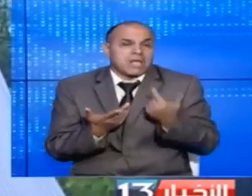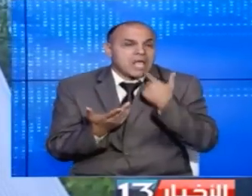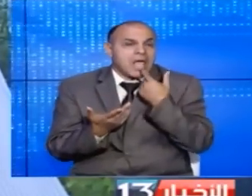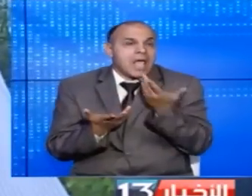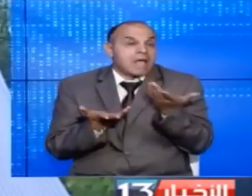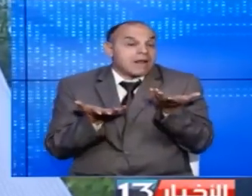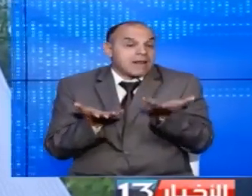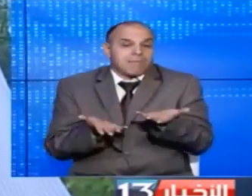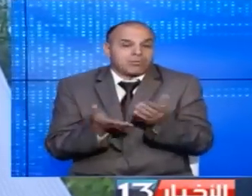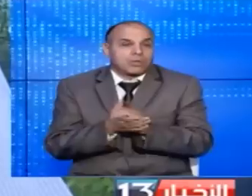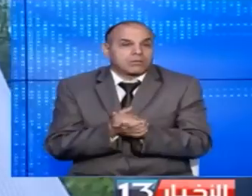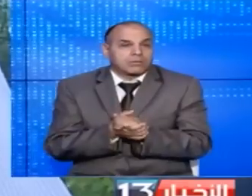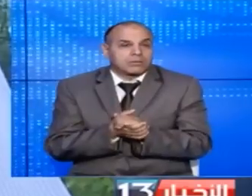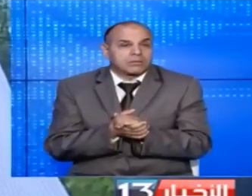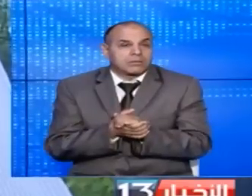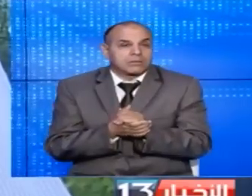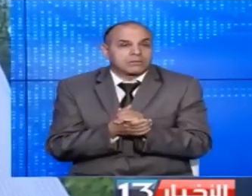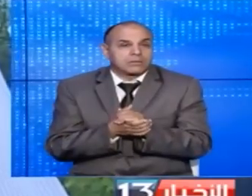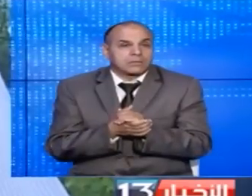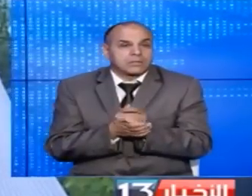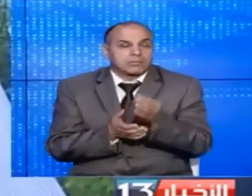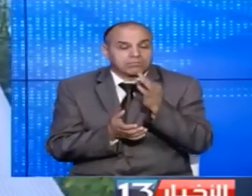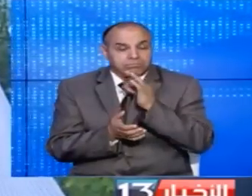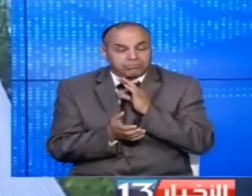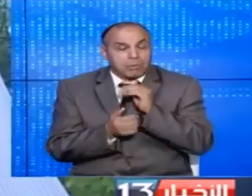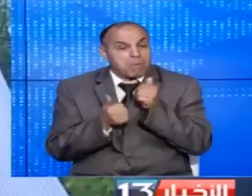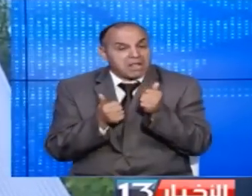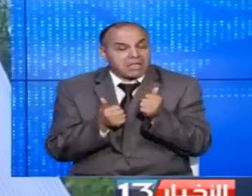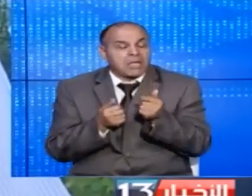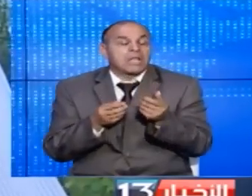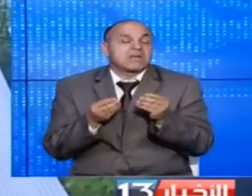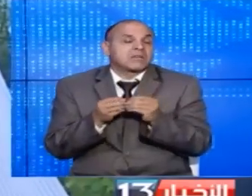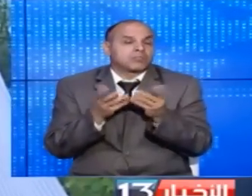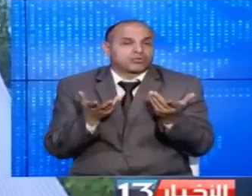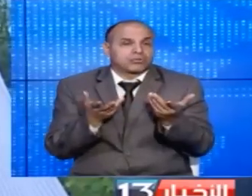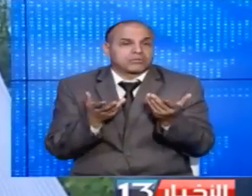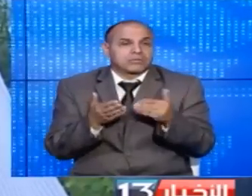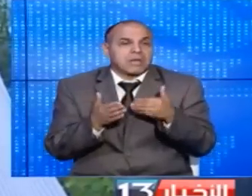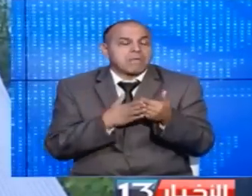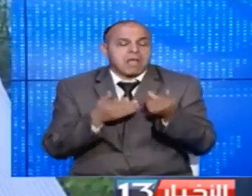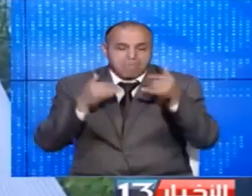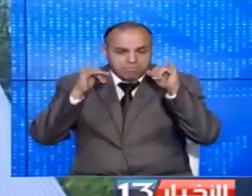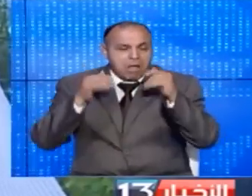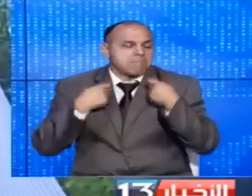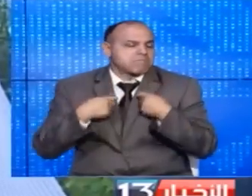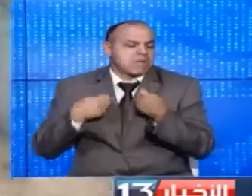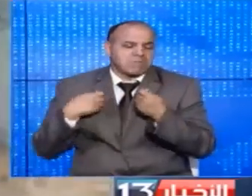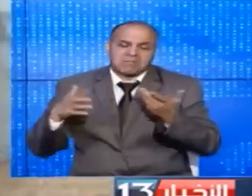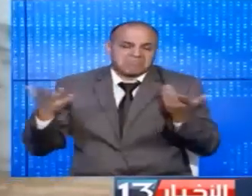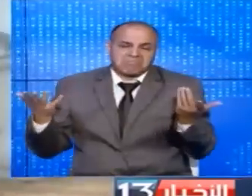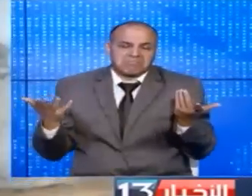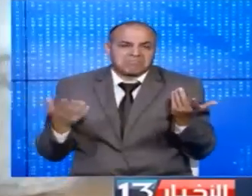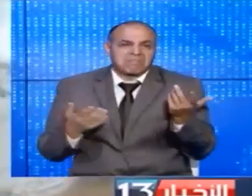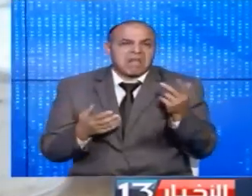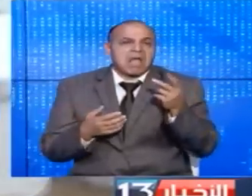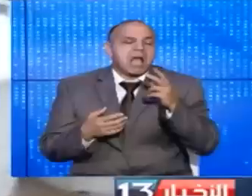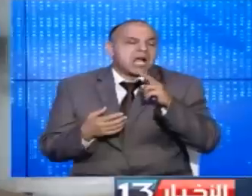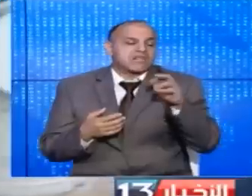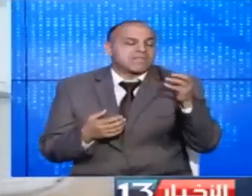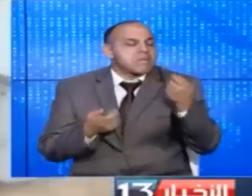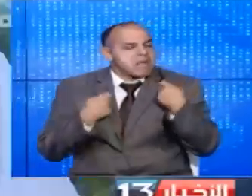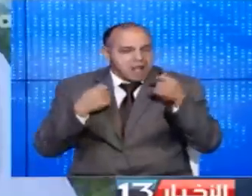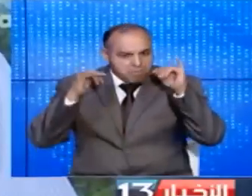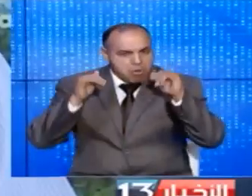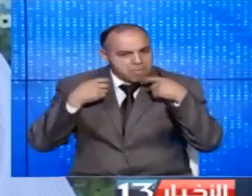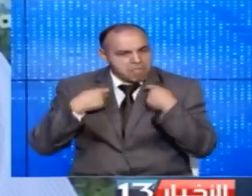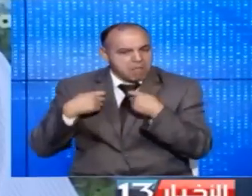دونك ما يدخلش في مردودية كافية، ووصل يبيع القطيع نتاعو 20% تقريبا من